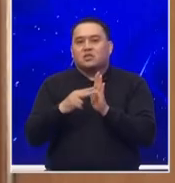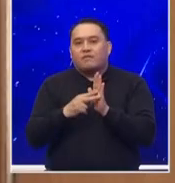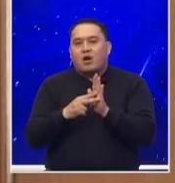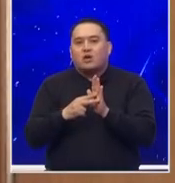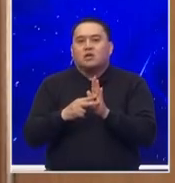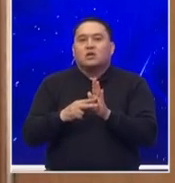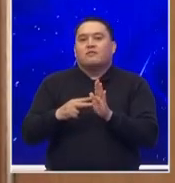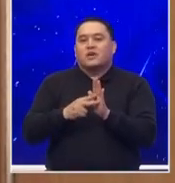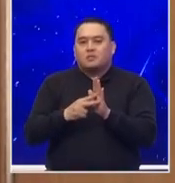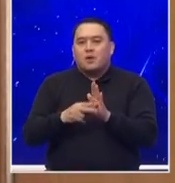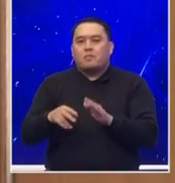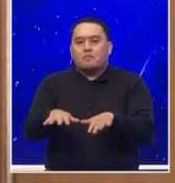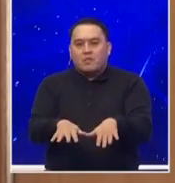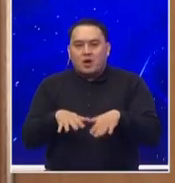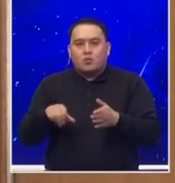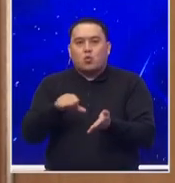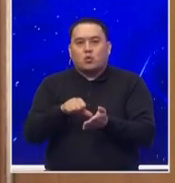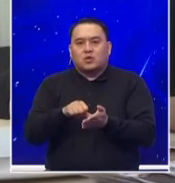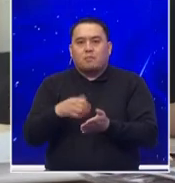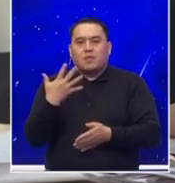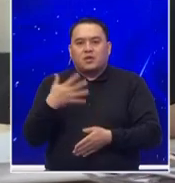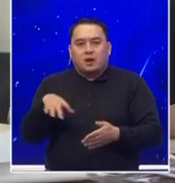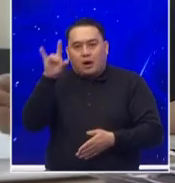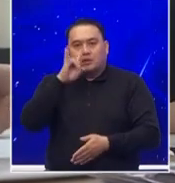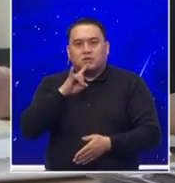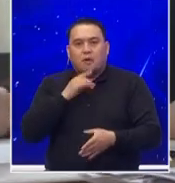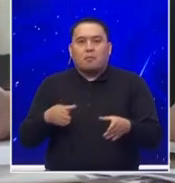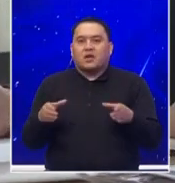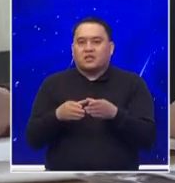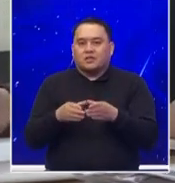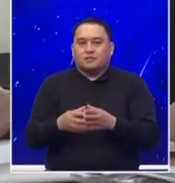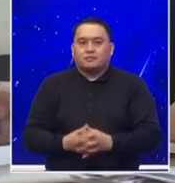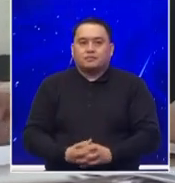страны парламентские выборы с участием 5 казахстанских партий.